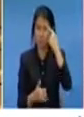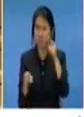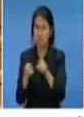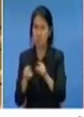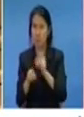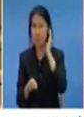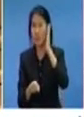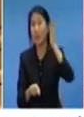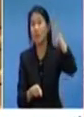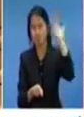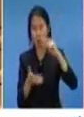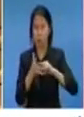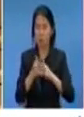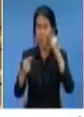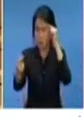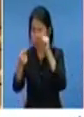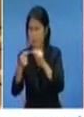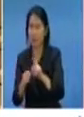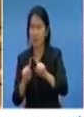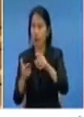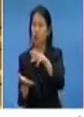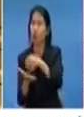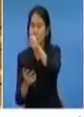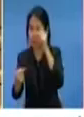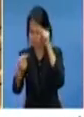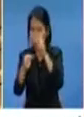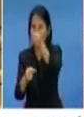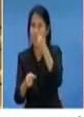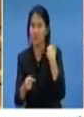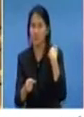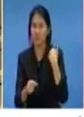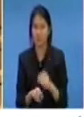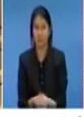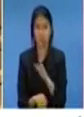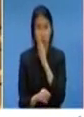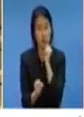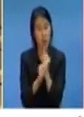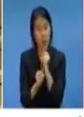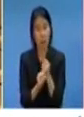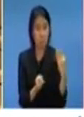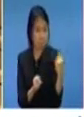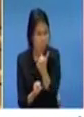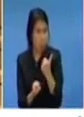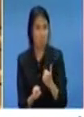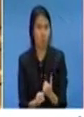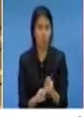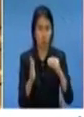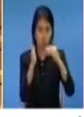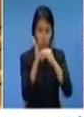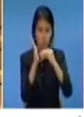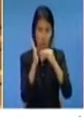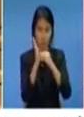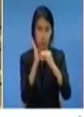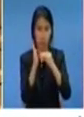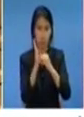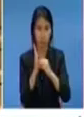แต่ก็ยังดีที่มีตรงกันบ้างทำให้ครบครับแล้วทำตามความเร่งด่วนจำเป็นกรุงเทพมหานครมี6วัน